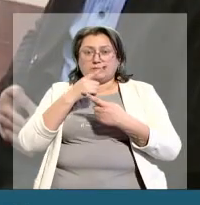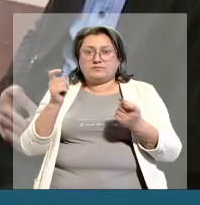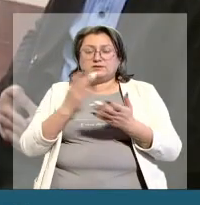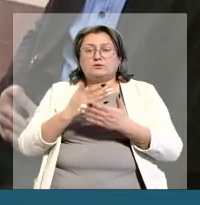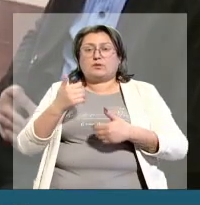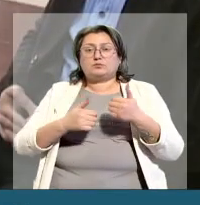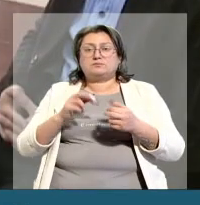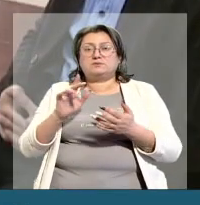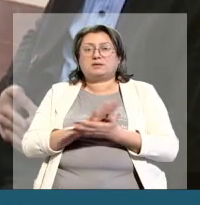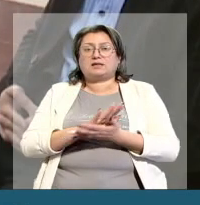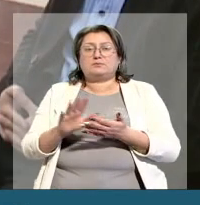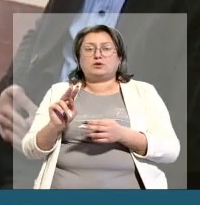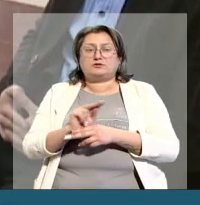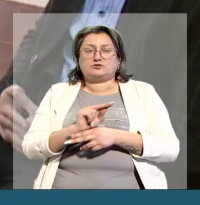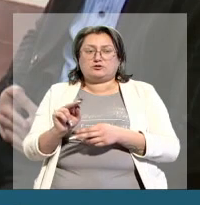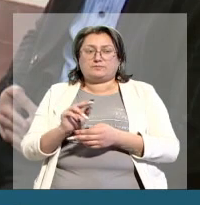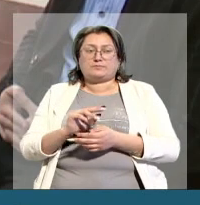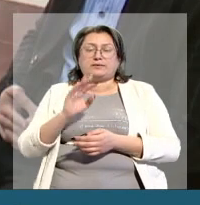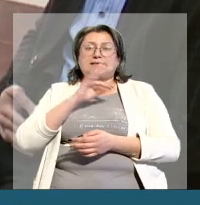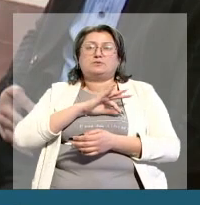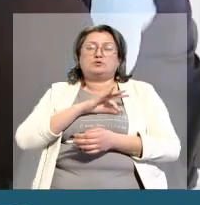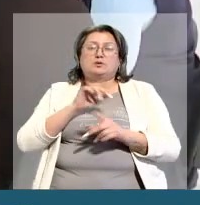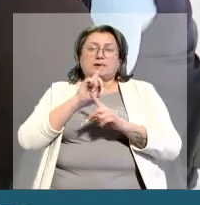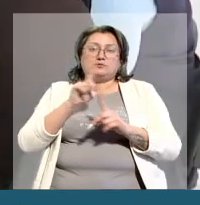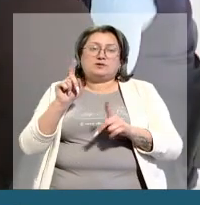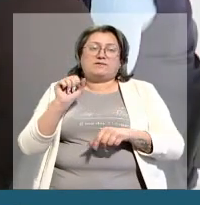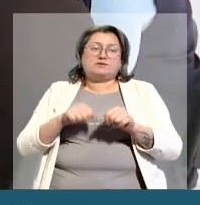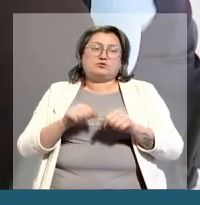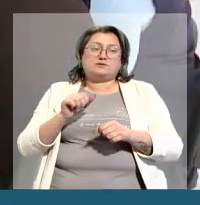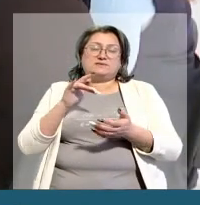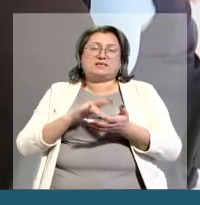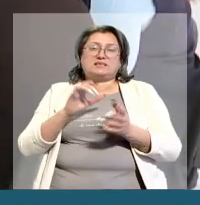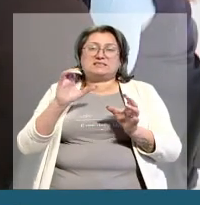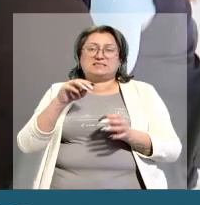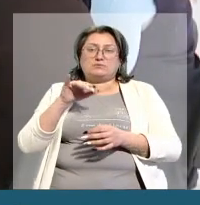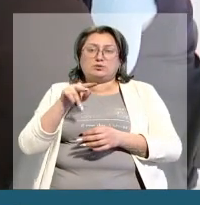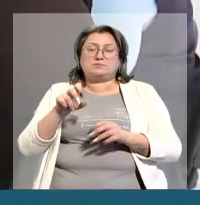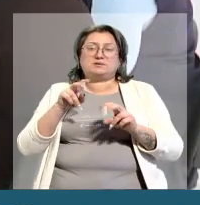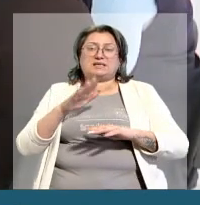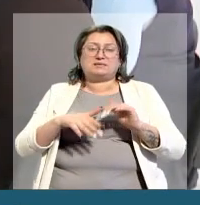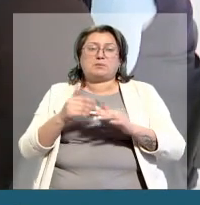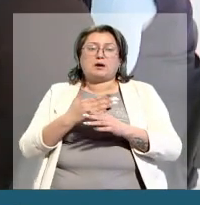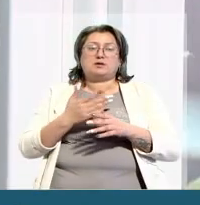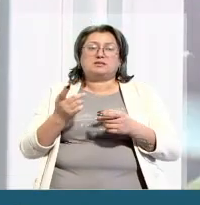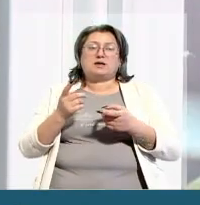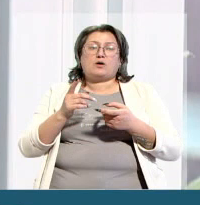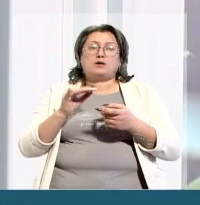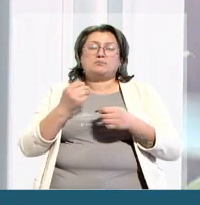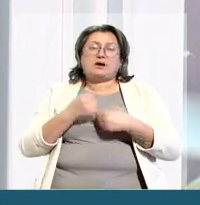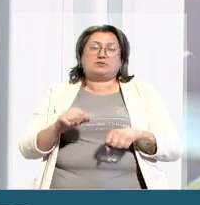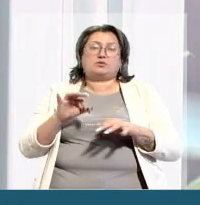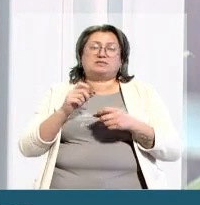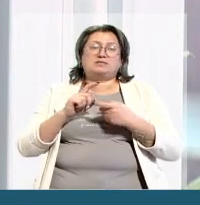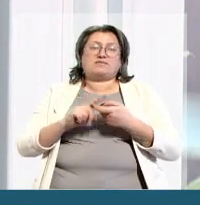орталығында бірегей әдістерді қолдану арқылы мамандар тәуелділіктен арылуға көмектеседі. Сондай-ақ психологтан тегін кеңес алуға болады. Жаңа өмір